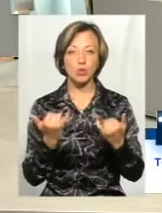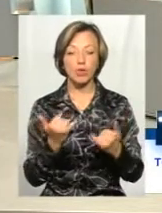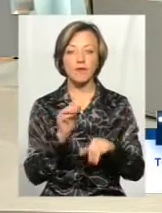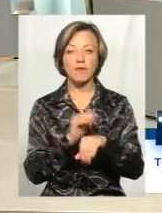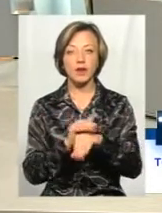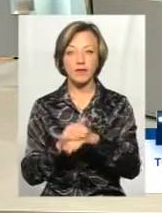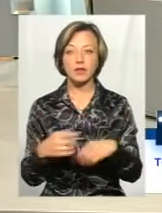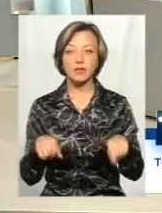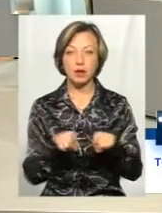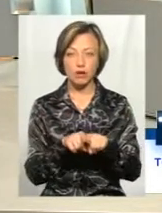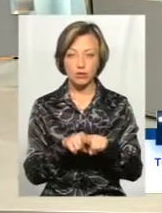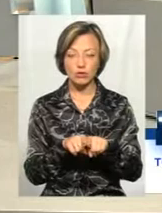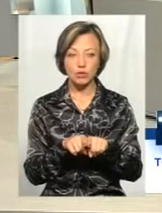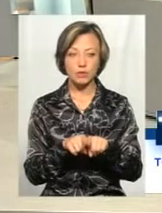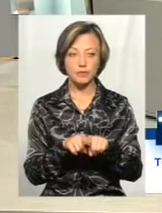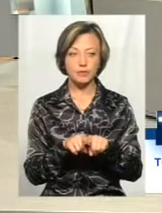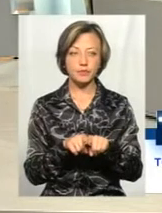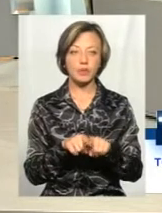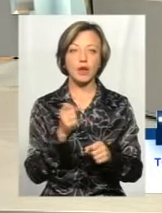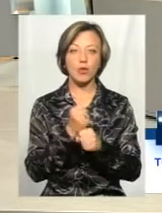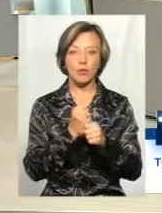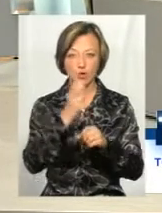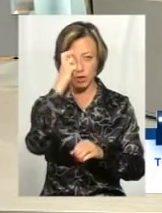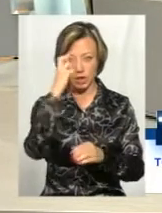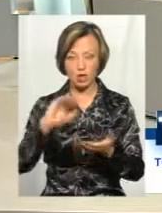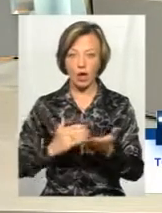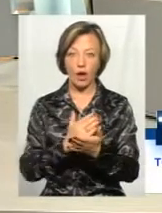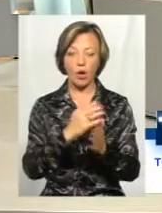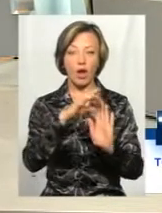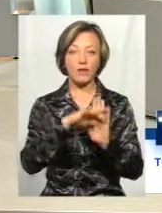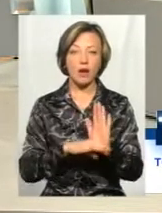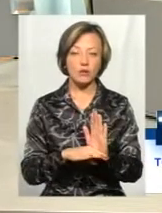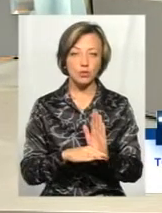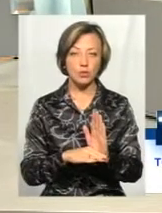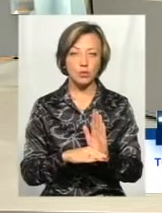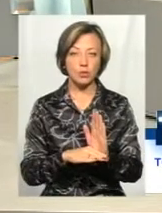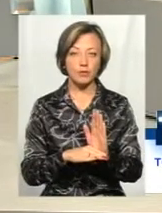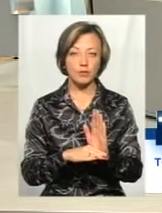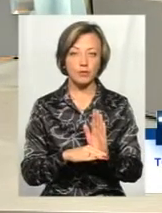також роботу Держгеокадастру, скажімо так,